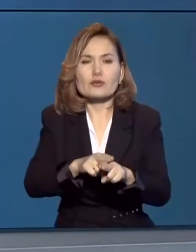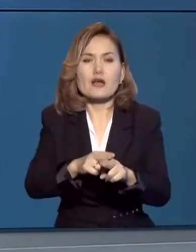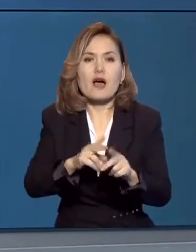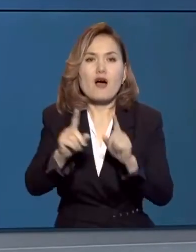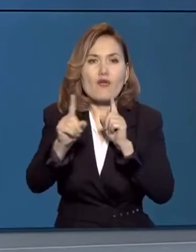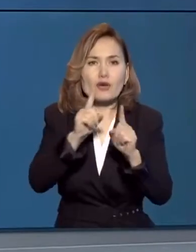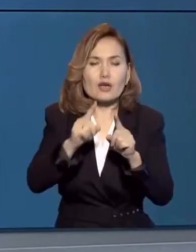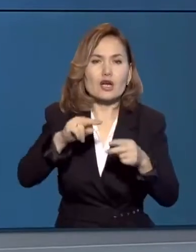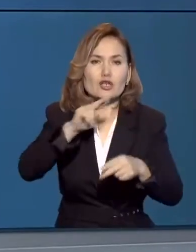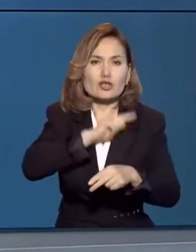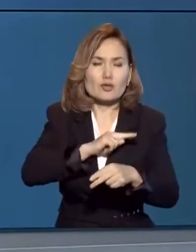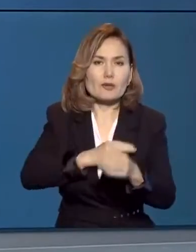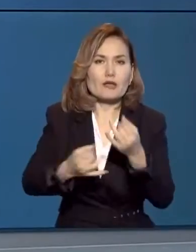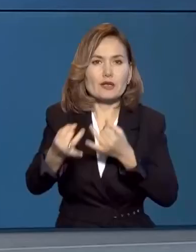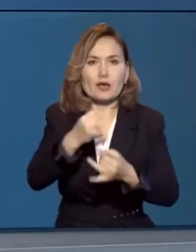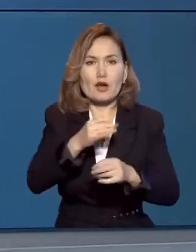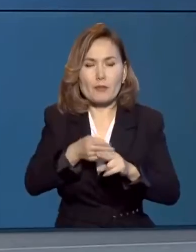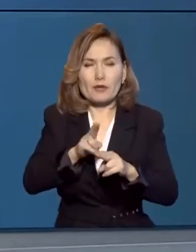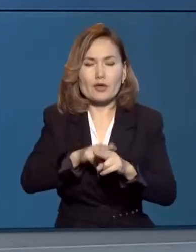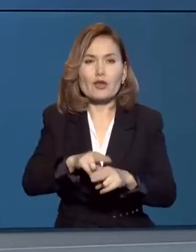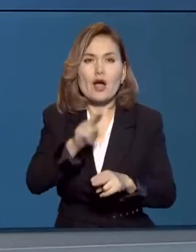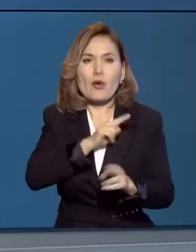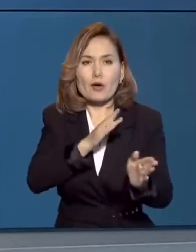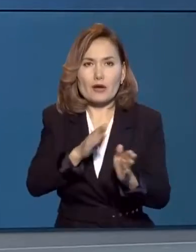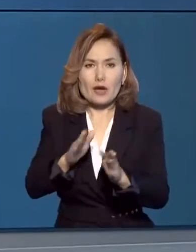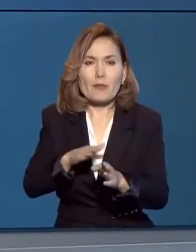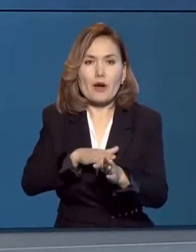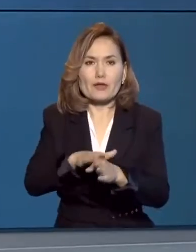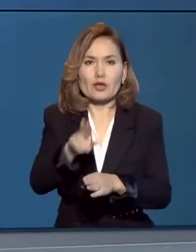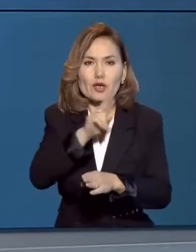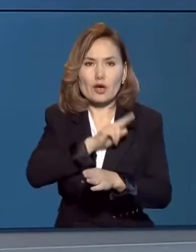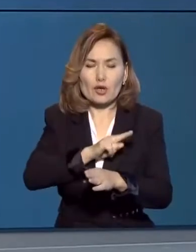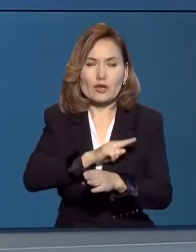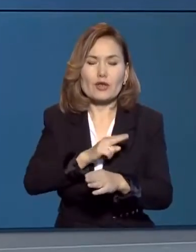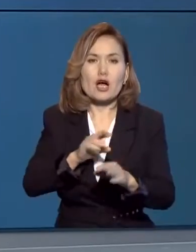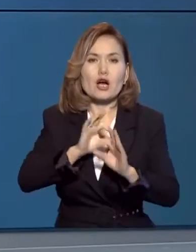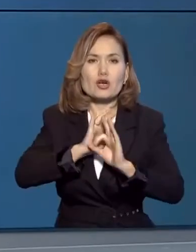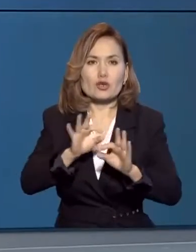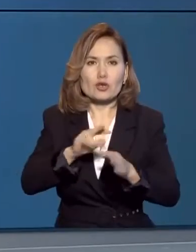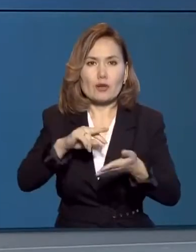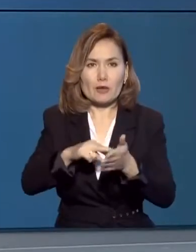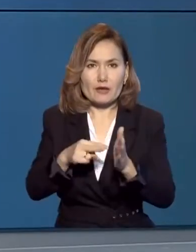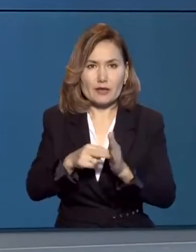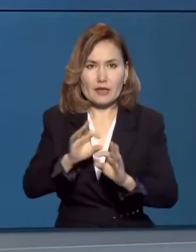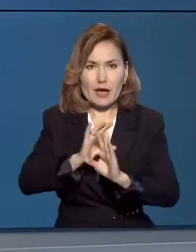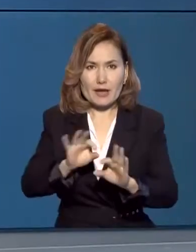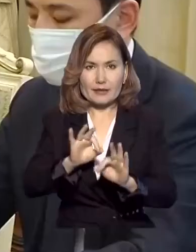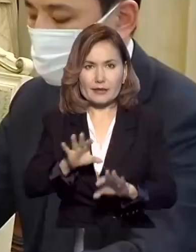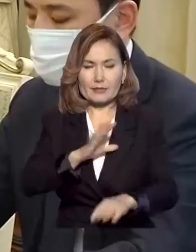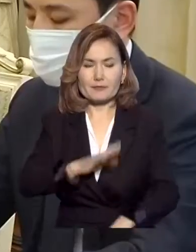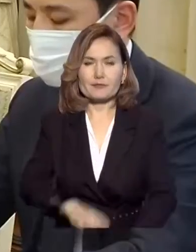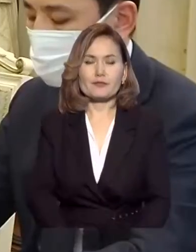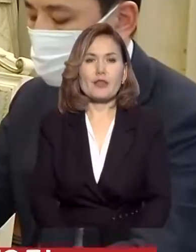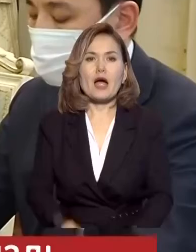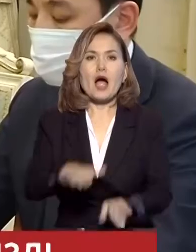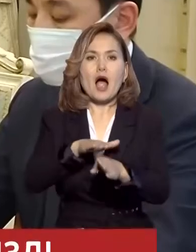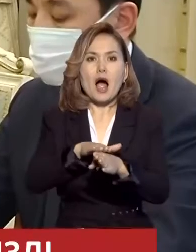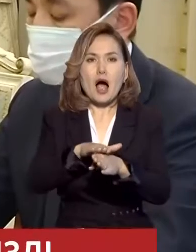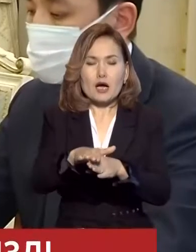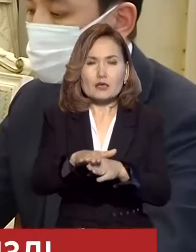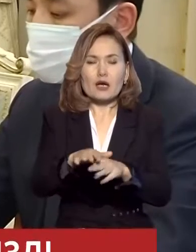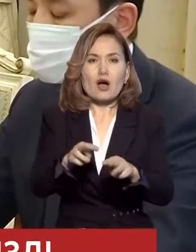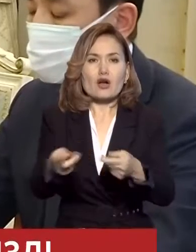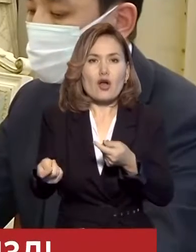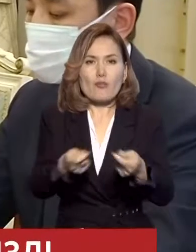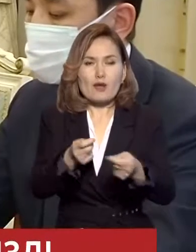жұмысын сынға алды. Президент жағдайды тұрақтандыру үшін атқарылатын ендігі шаруаларды айтты. Атқарушы билік